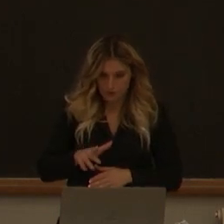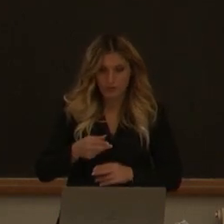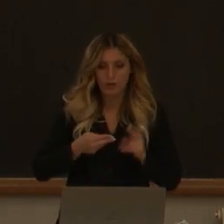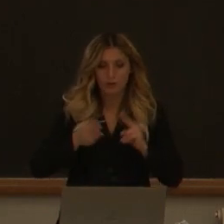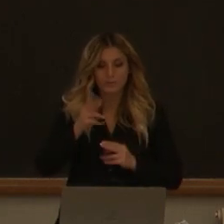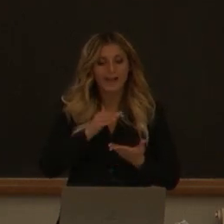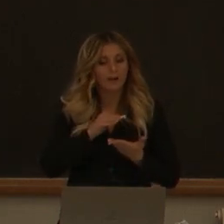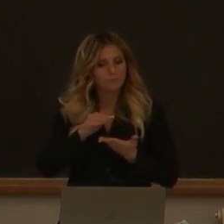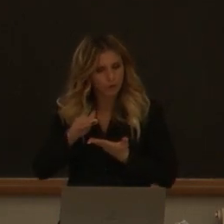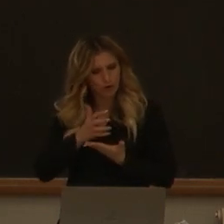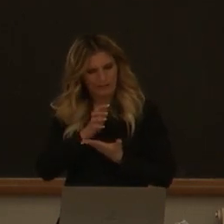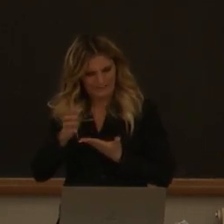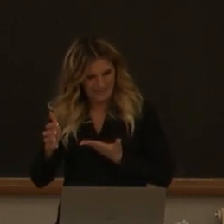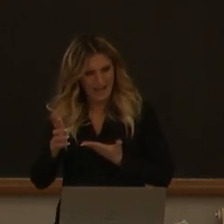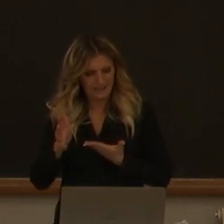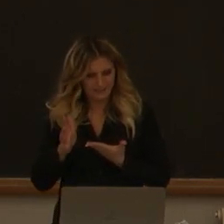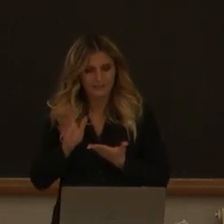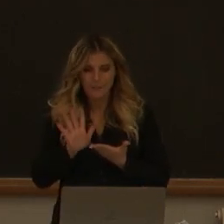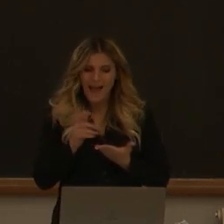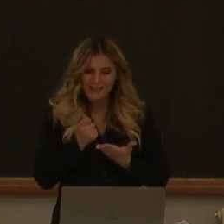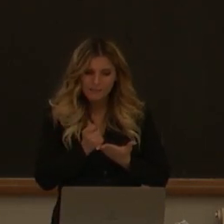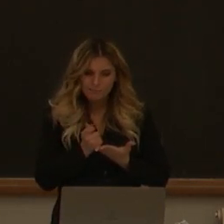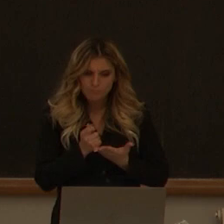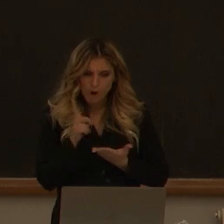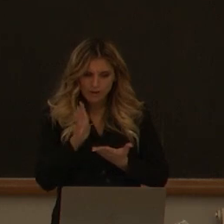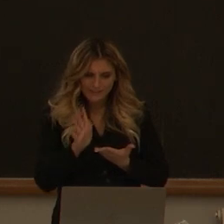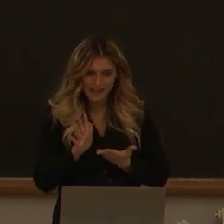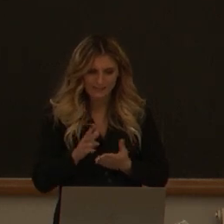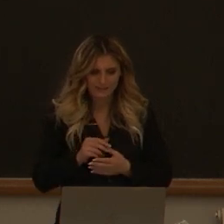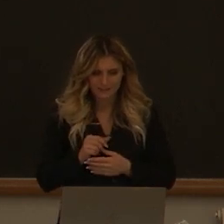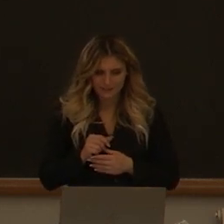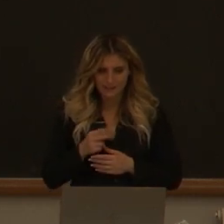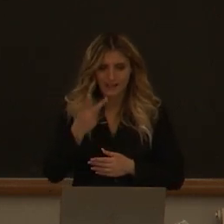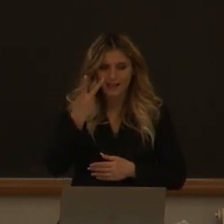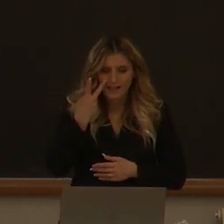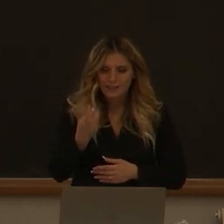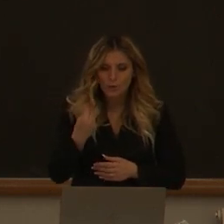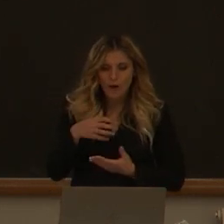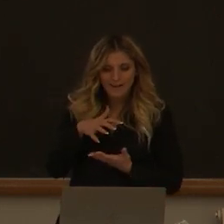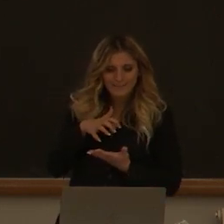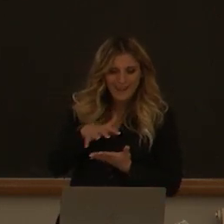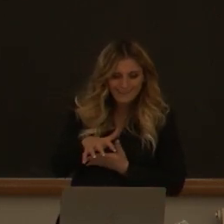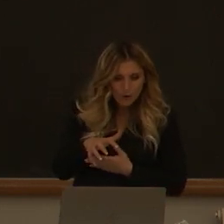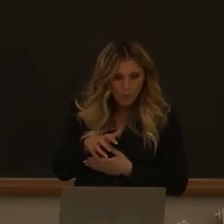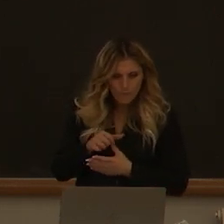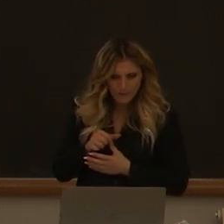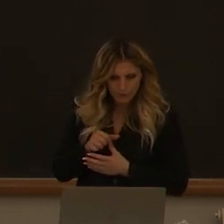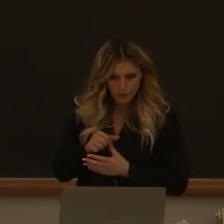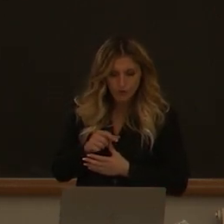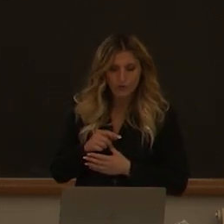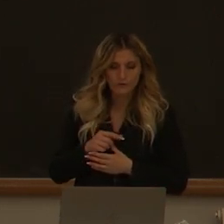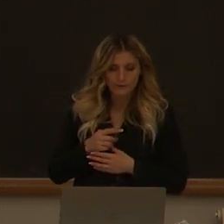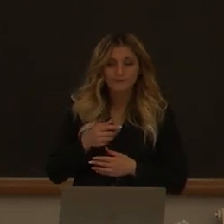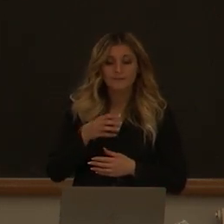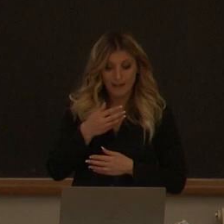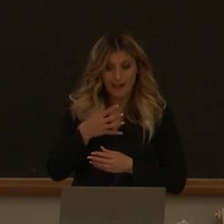prodotti autoctoni. La cosa importante è che per quanto riguarda anche il recupero delle eccedenze, un migliore